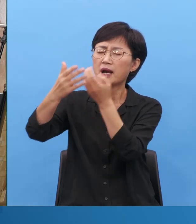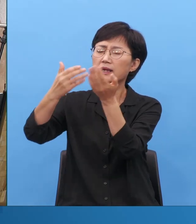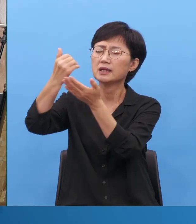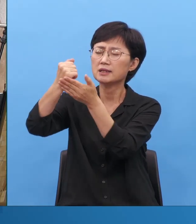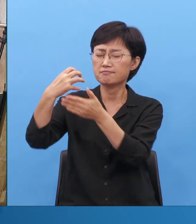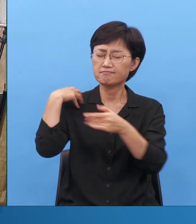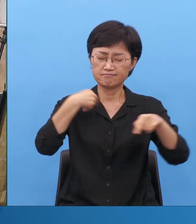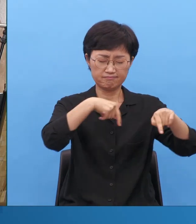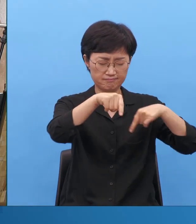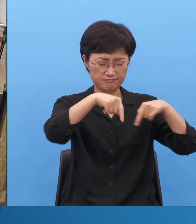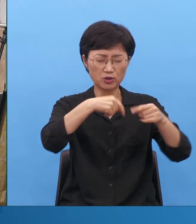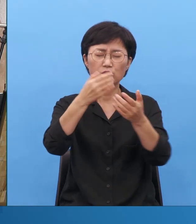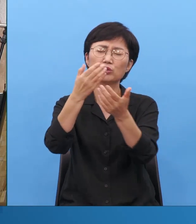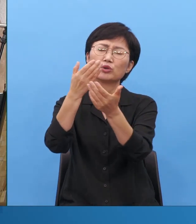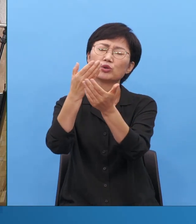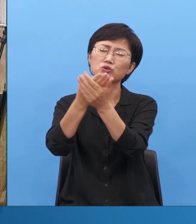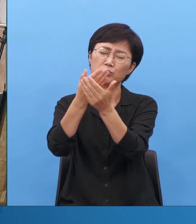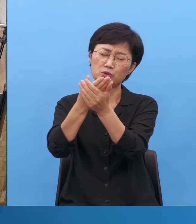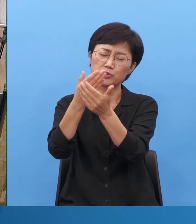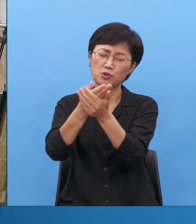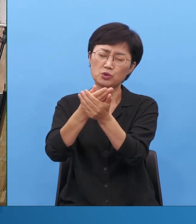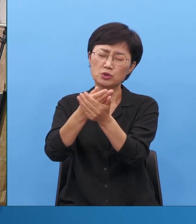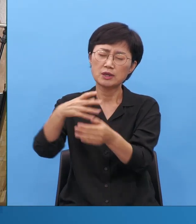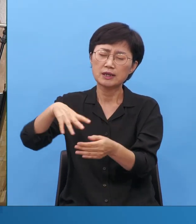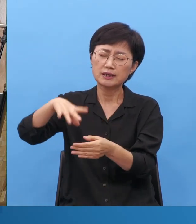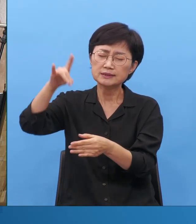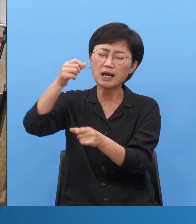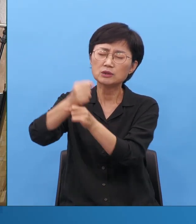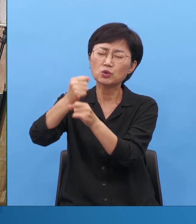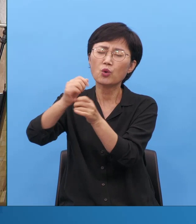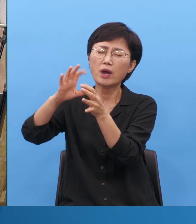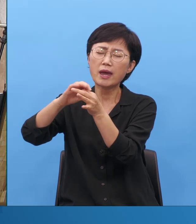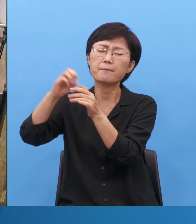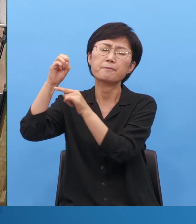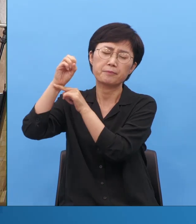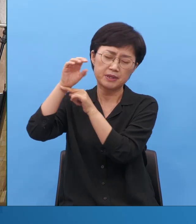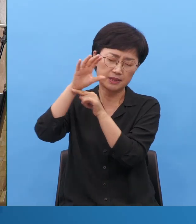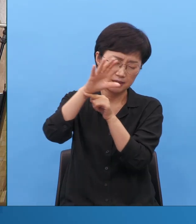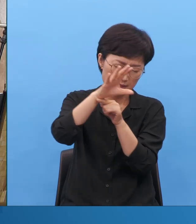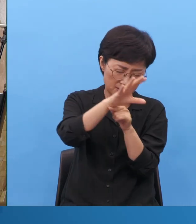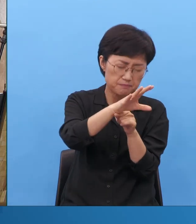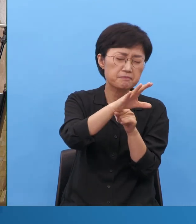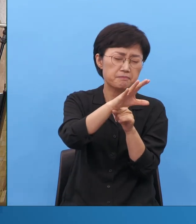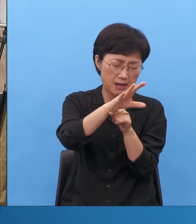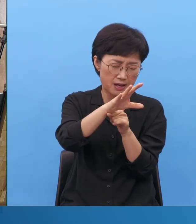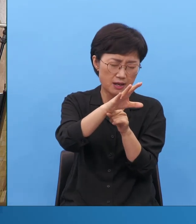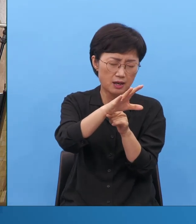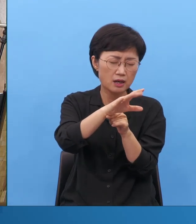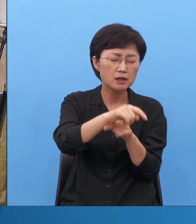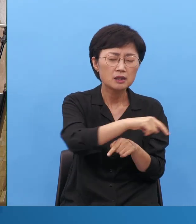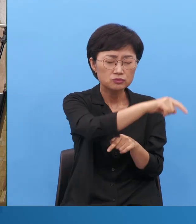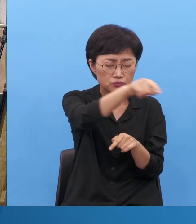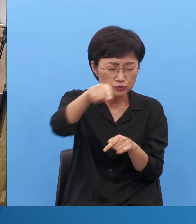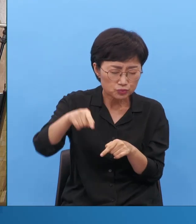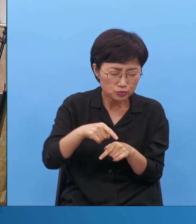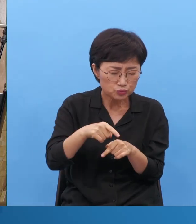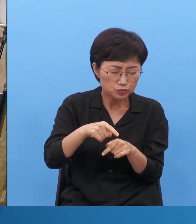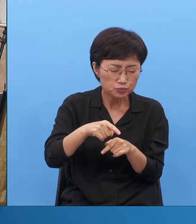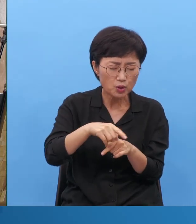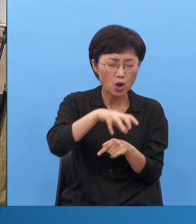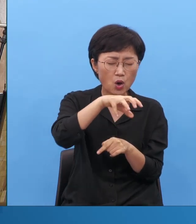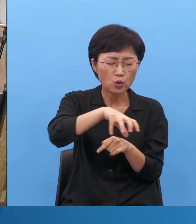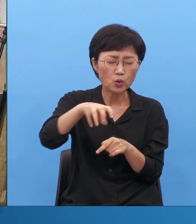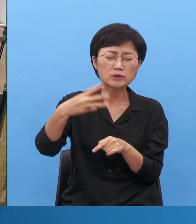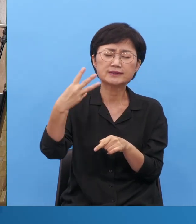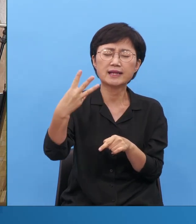빛이 임하여 모든 지역과 기관 성도님들이 70다락방 세 가지 뜰이 회복되고 성취되는 응답을 누리는